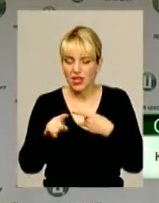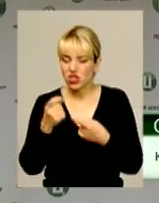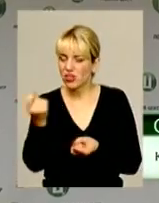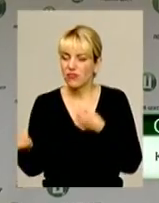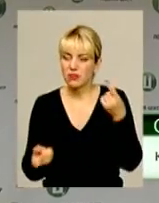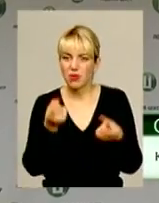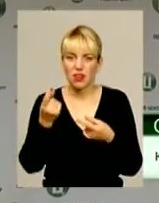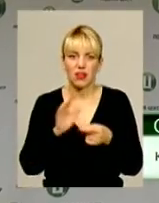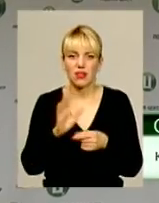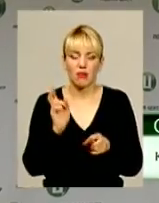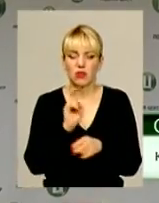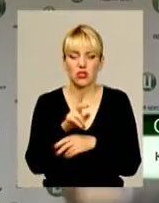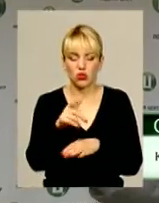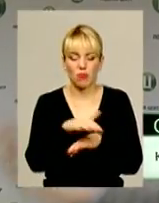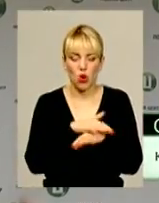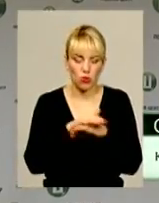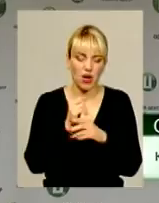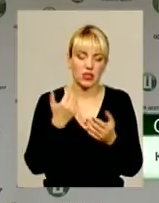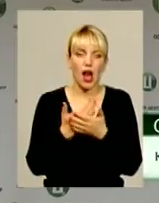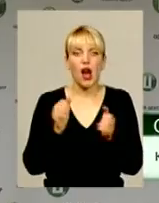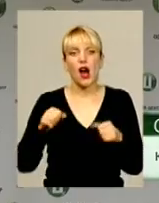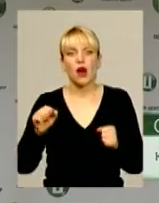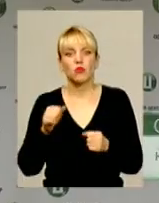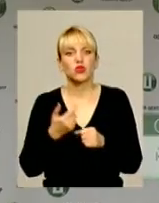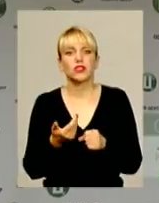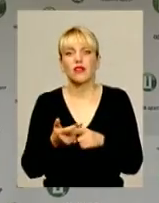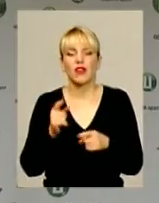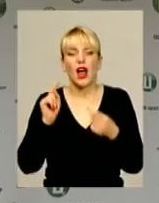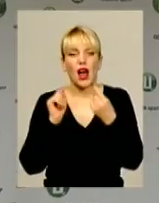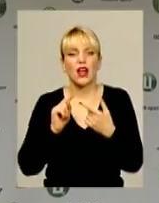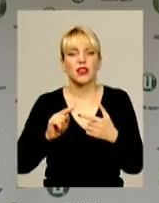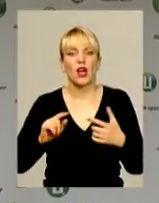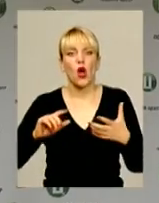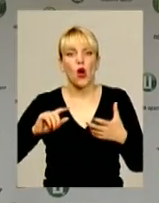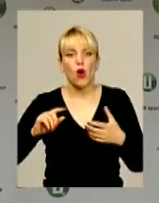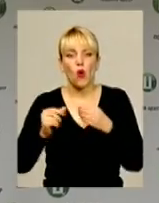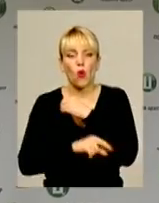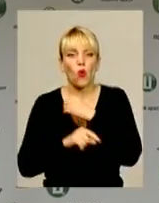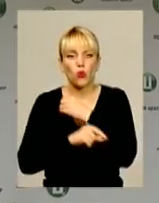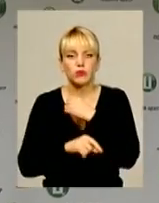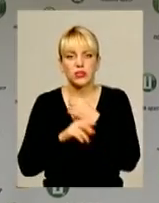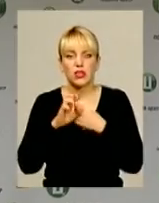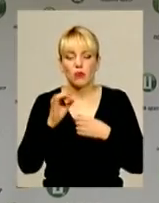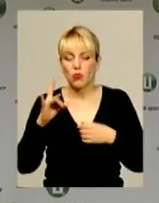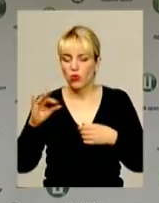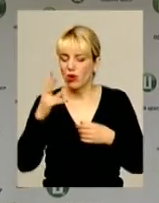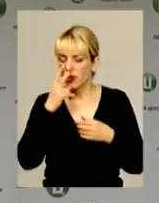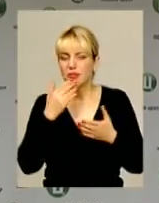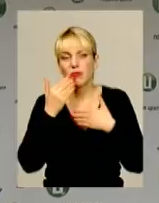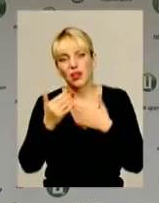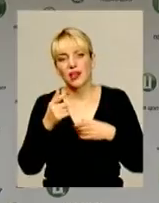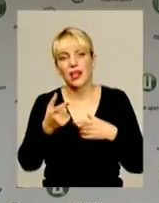прийшли як мінімум громадськість, а як максимум з антикорупційного бюро і не запитали, звідки це в тебе нажито. Адже ти показав